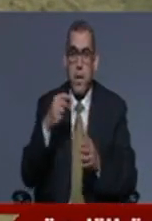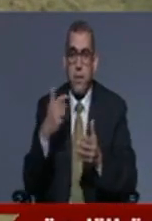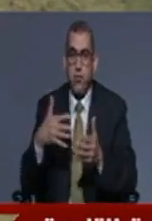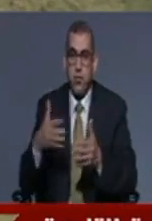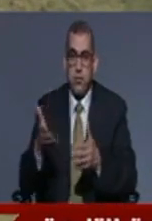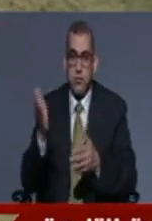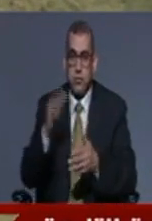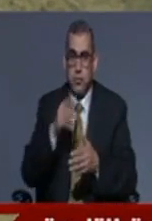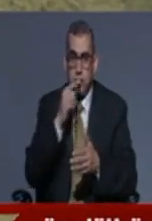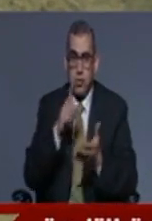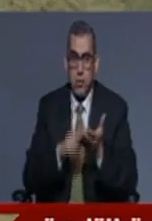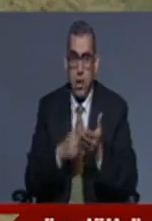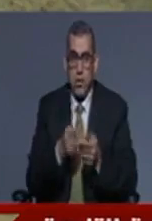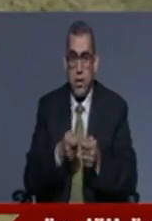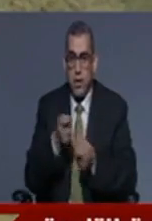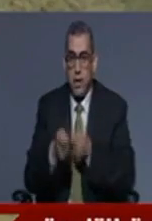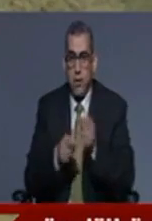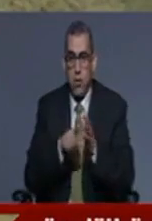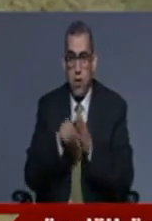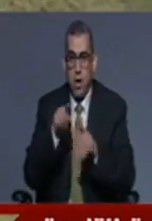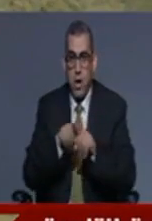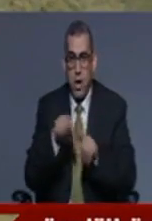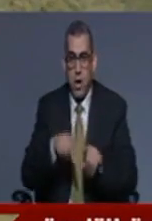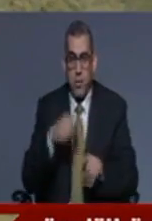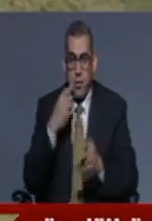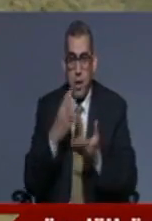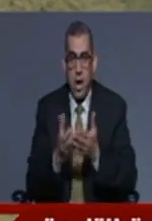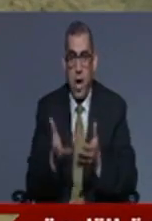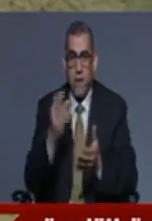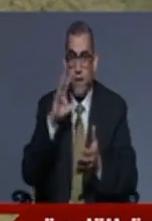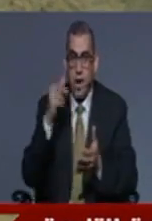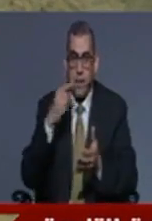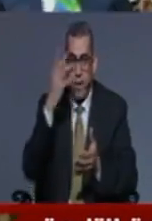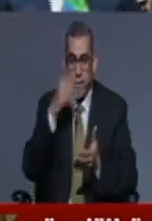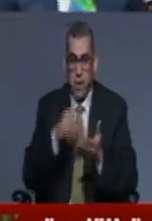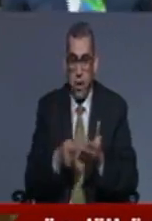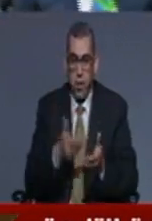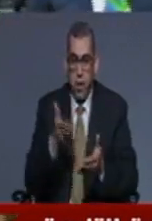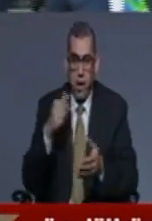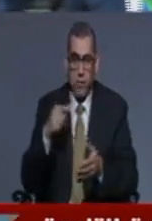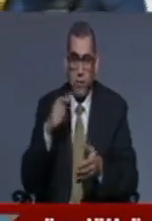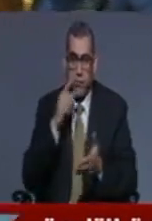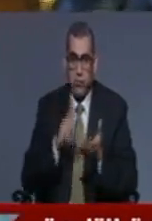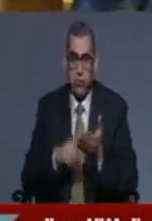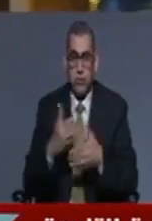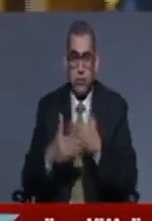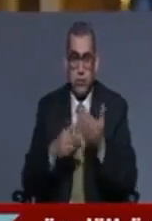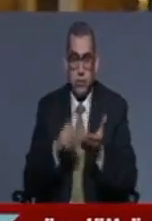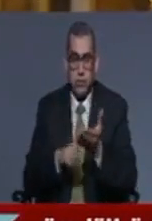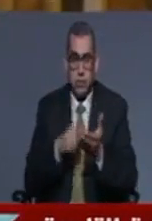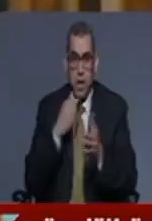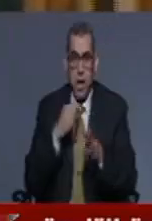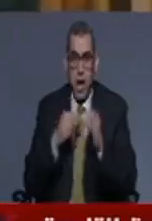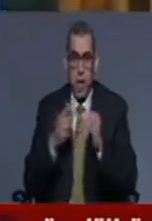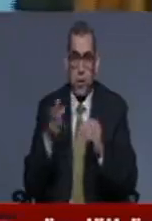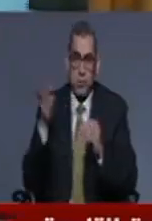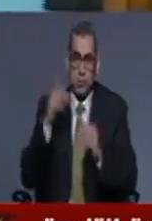عما يدفعه الأشقاء والشقيقات في أي مكان آخر. من العدل أن يكون لدينا